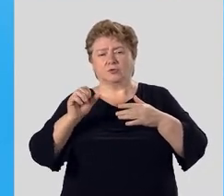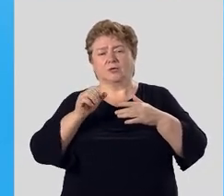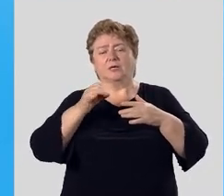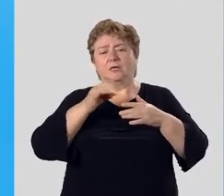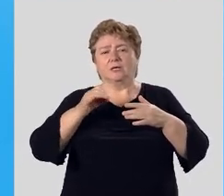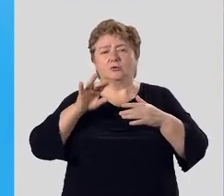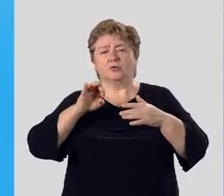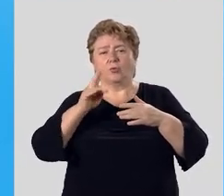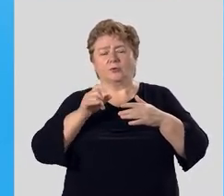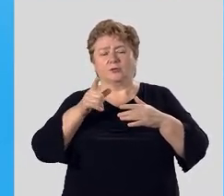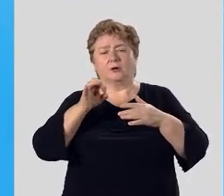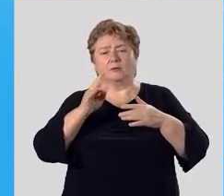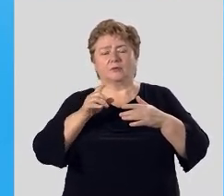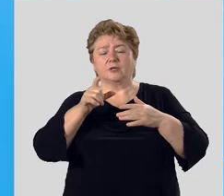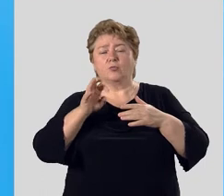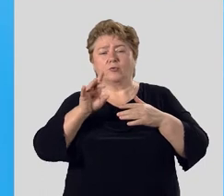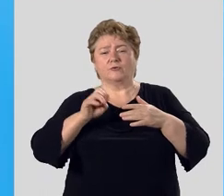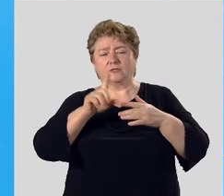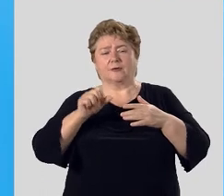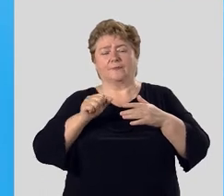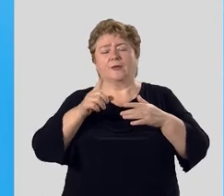и тропные гормоны гипофиза.